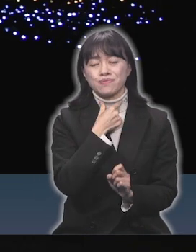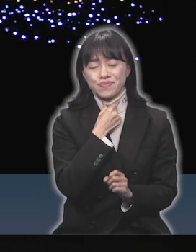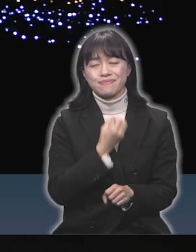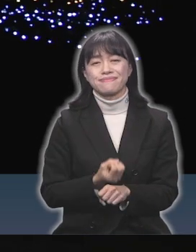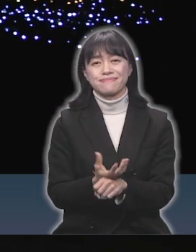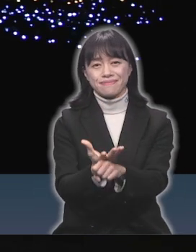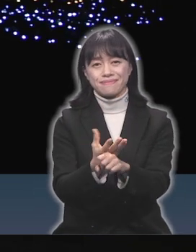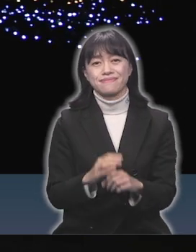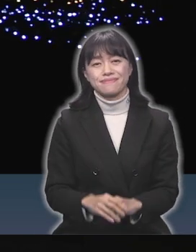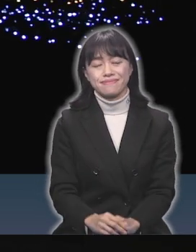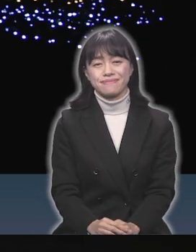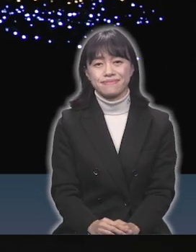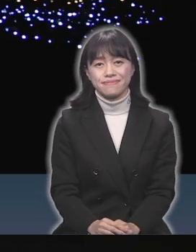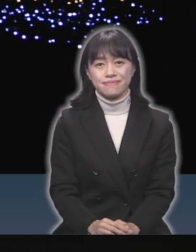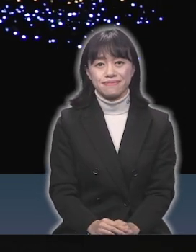바란다고 전했습니다